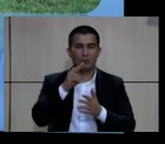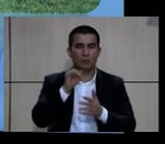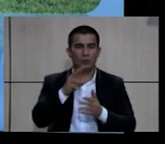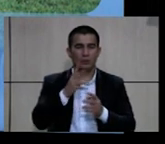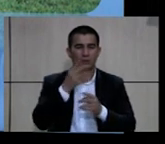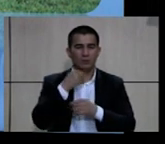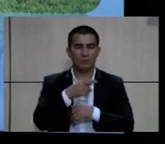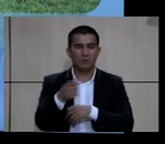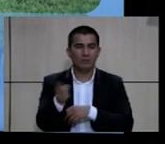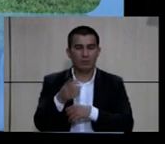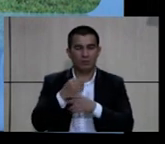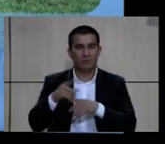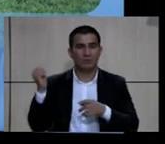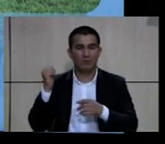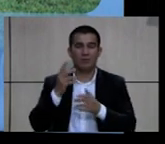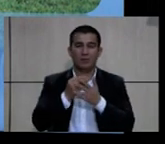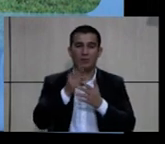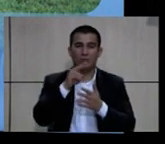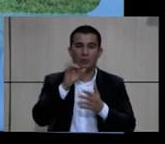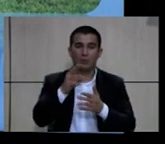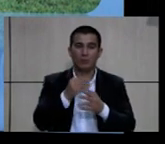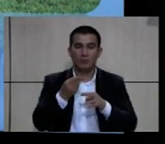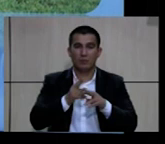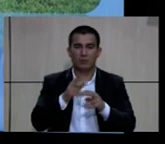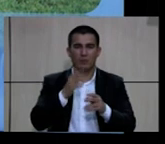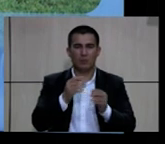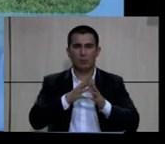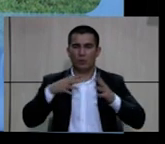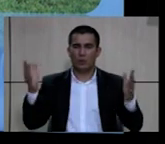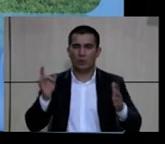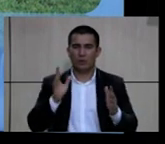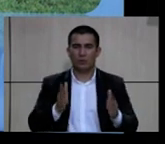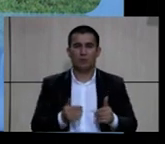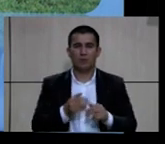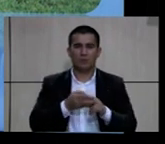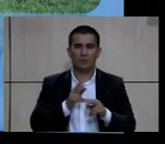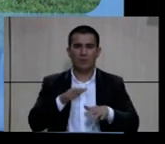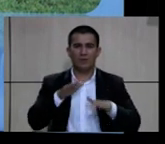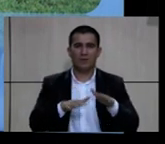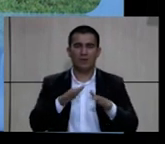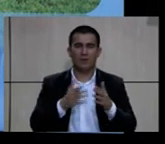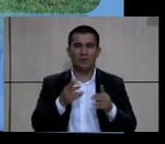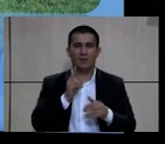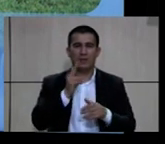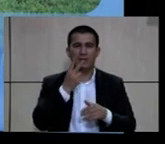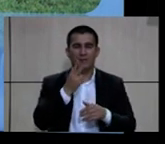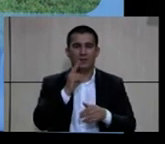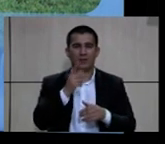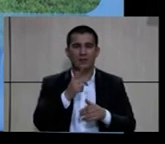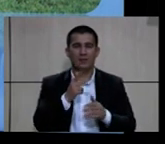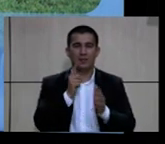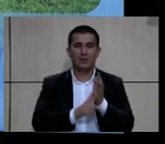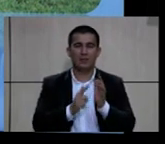30 santimetrdan 110 santimetrgacha bo'ladi. Vazni 2 kilogramdan